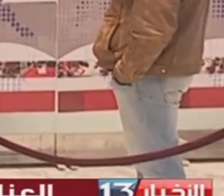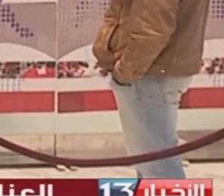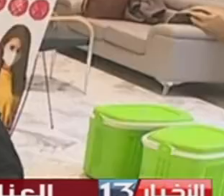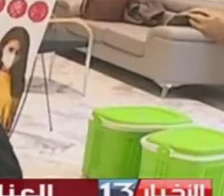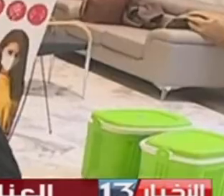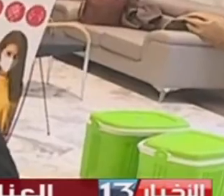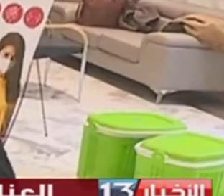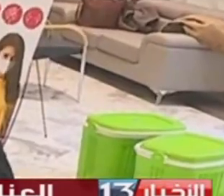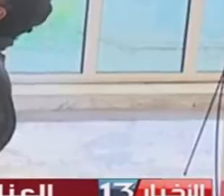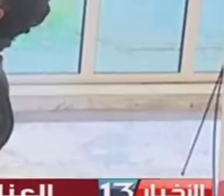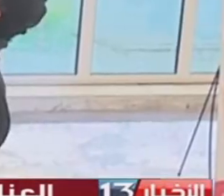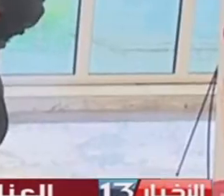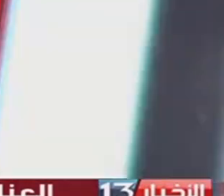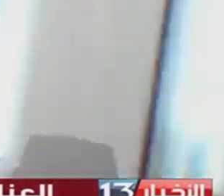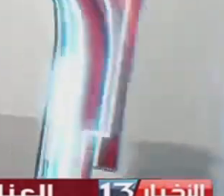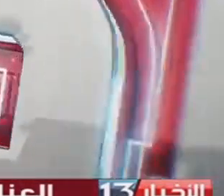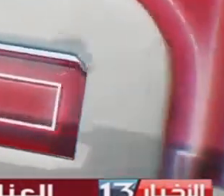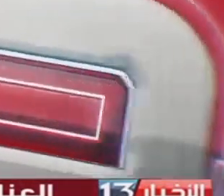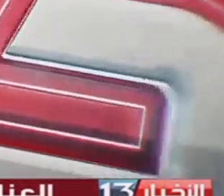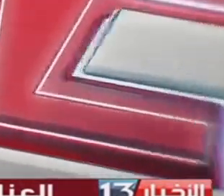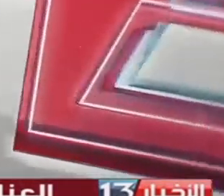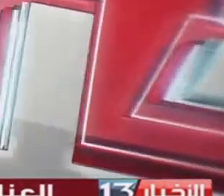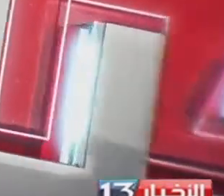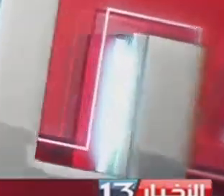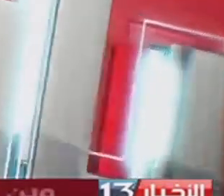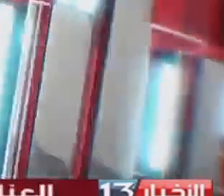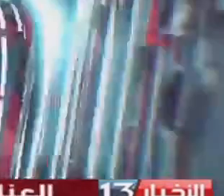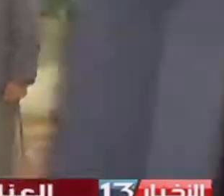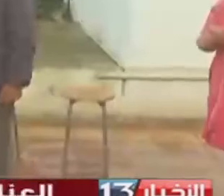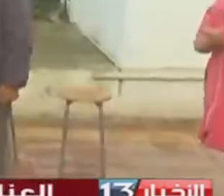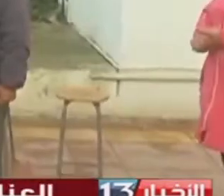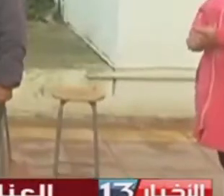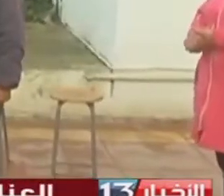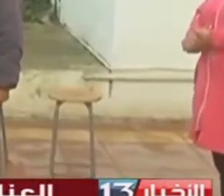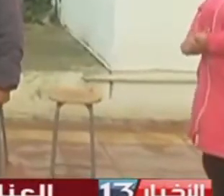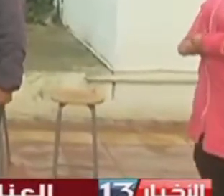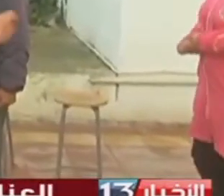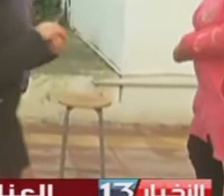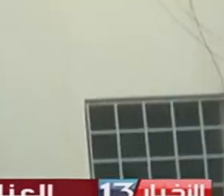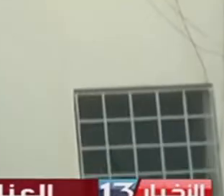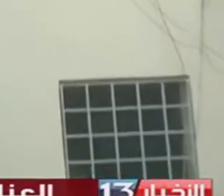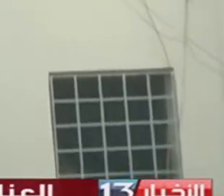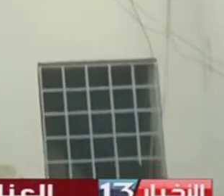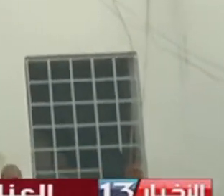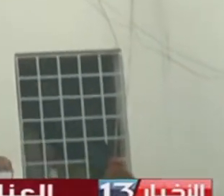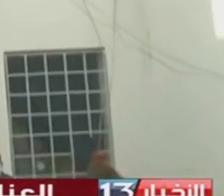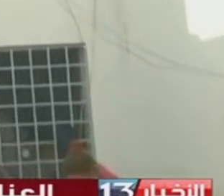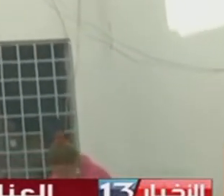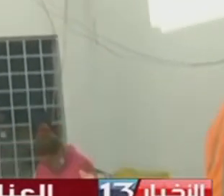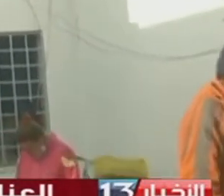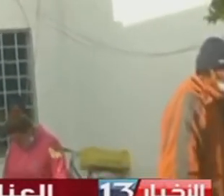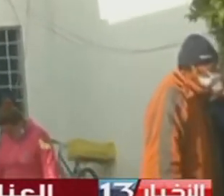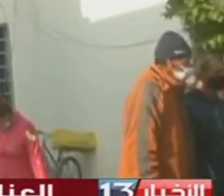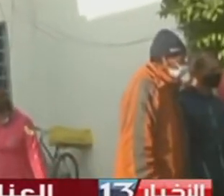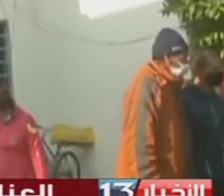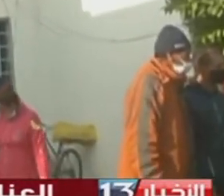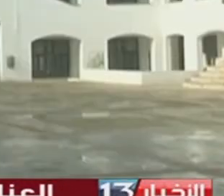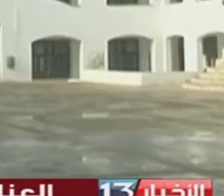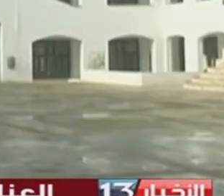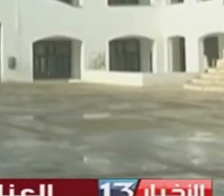يرجع الأمر إلى تكثيف التحاليل. استقرار الوضع الوبائي بالوسط المدرسي بولاية